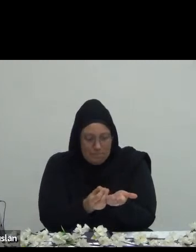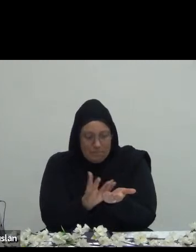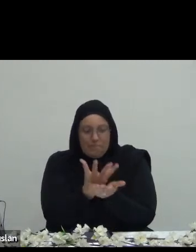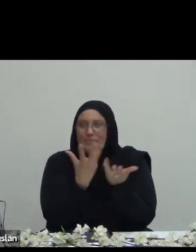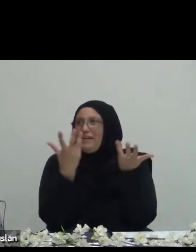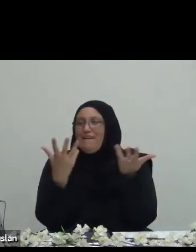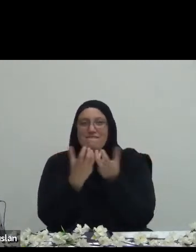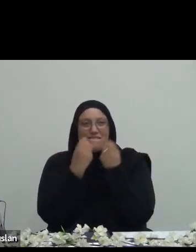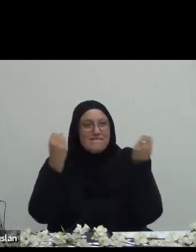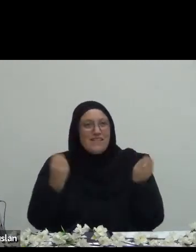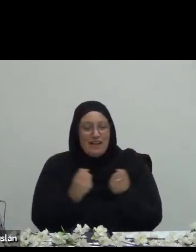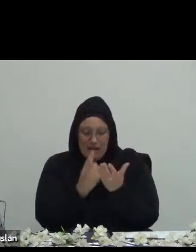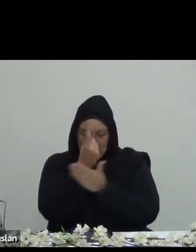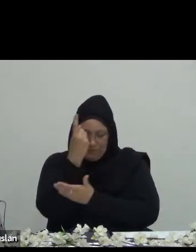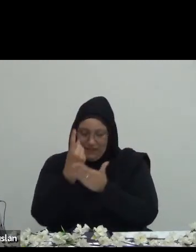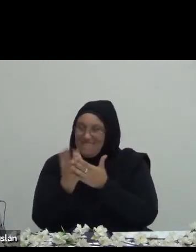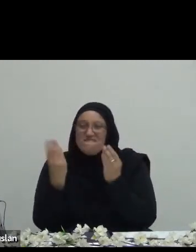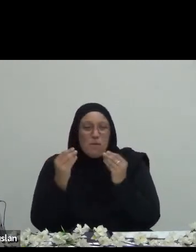المهيمن